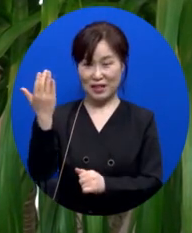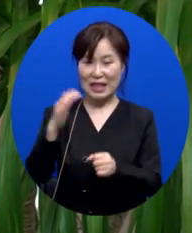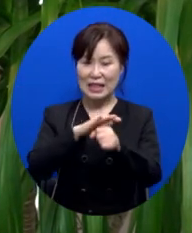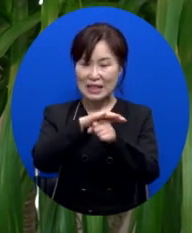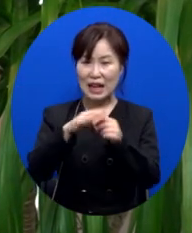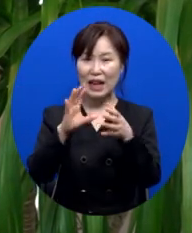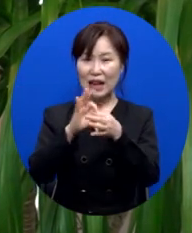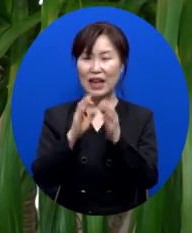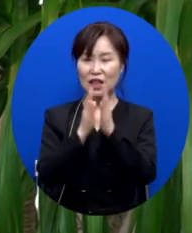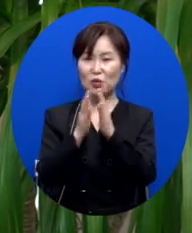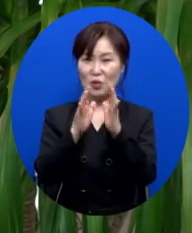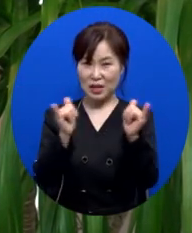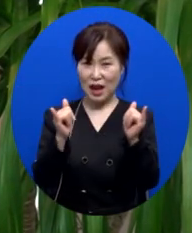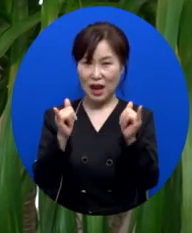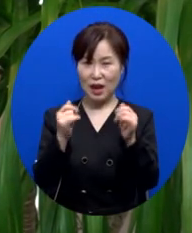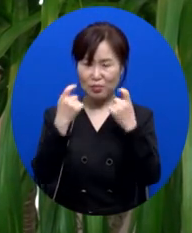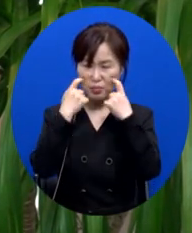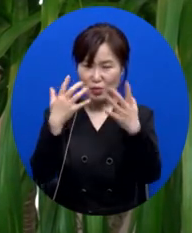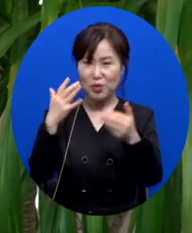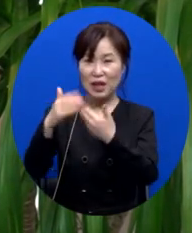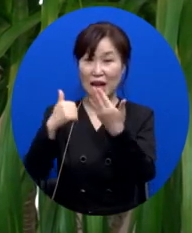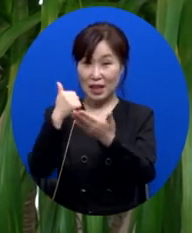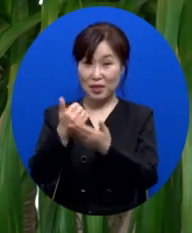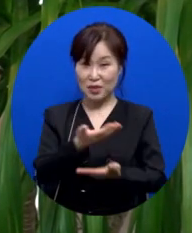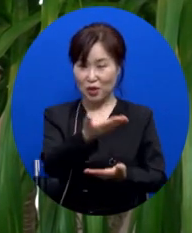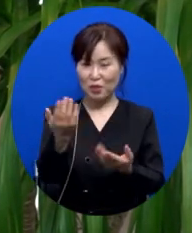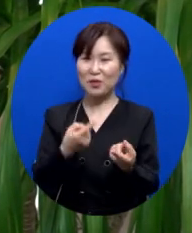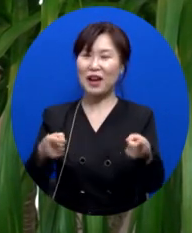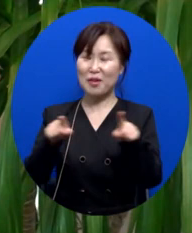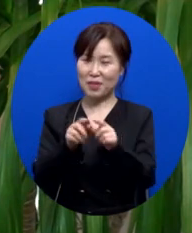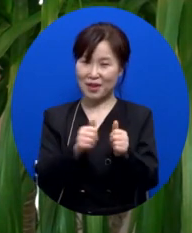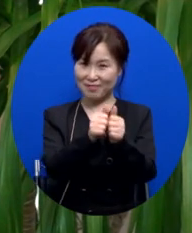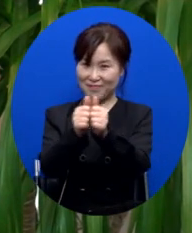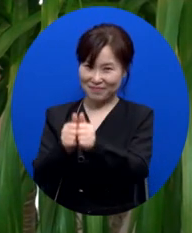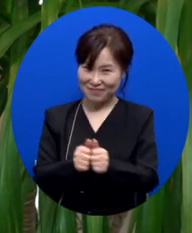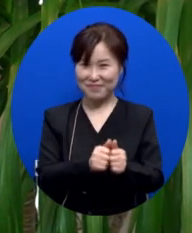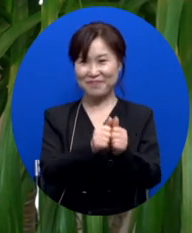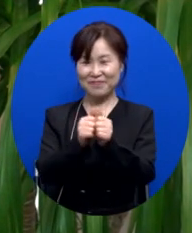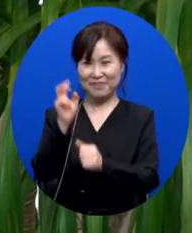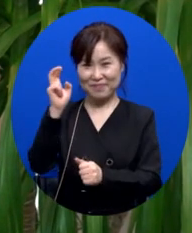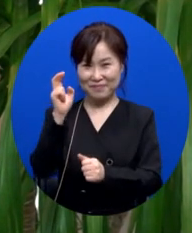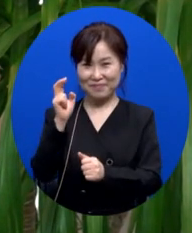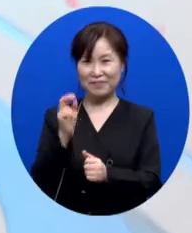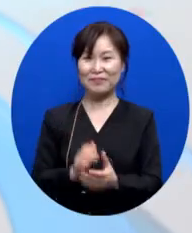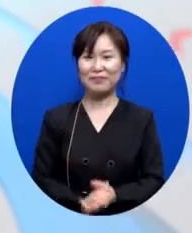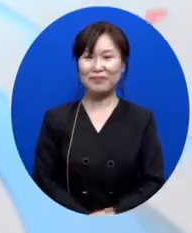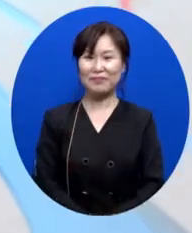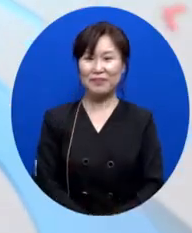분명히 하나님께서 함께 하실 것입니다 cts 칼럼이 얻습니다